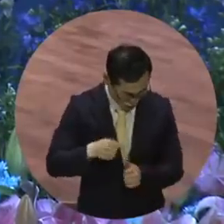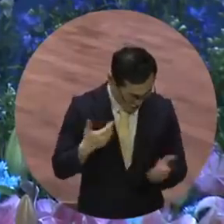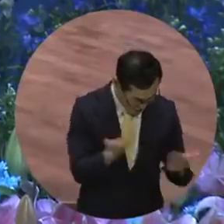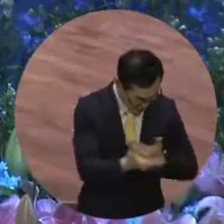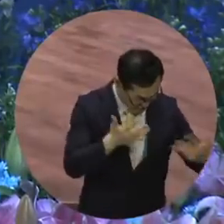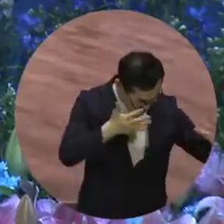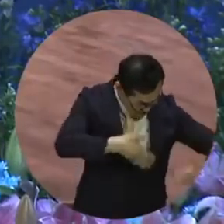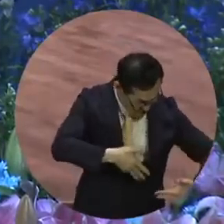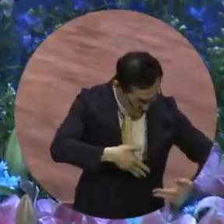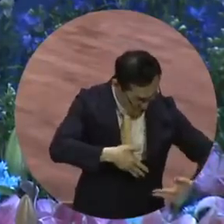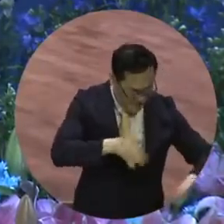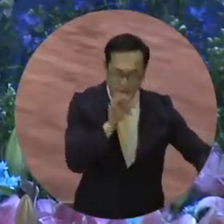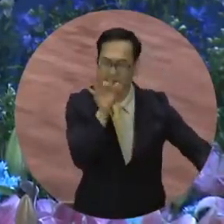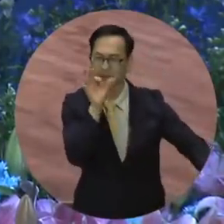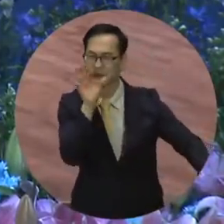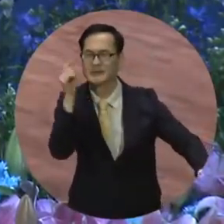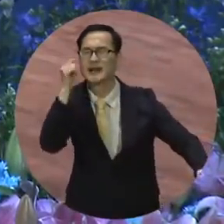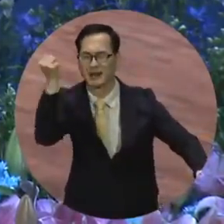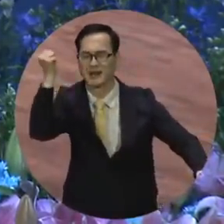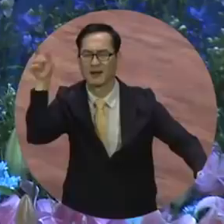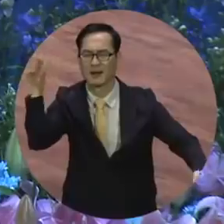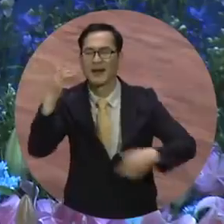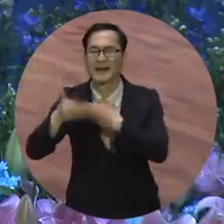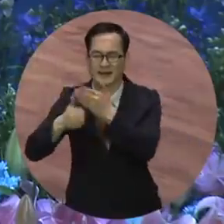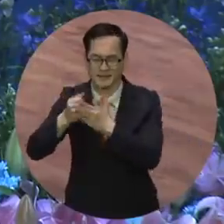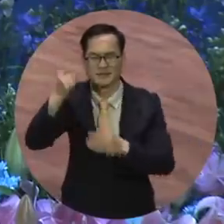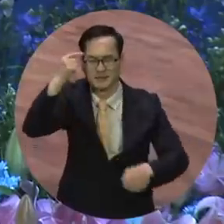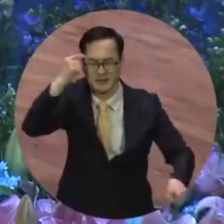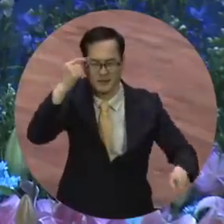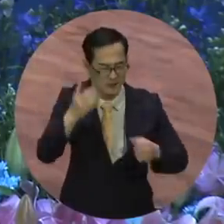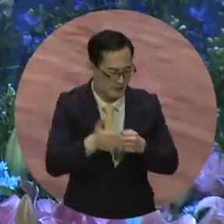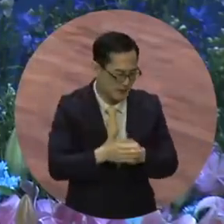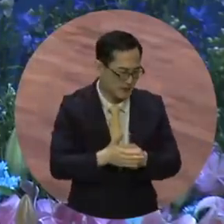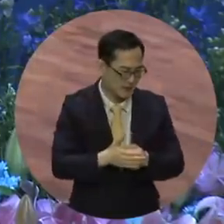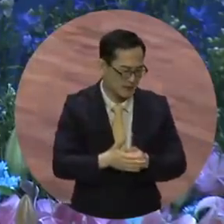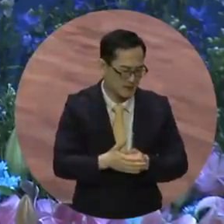사랑하소. 너무너무 자기 형상들을 지어받은 자식이라.